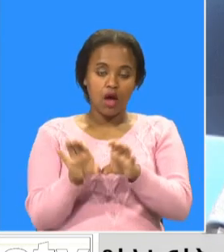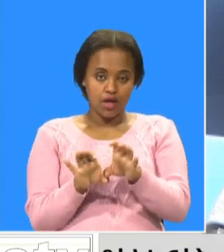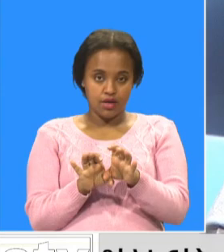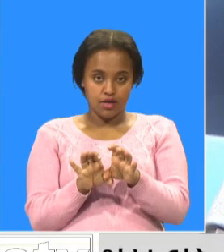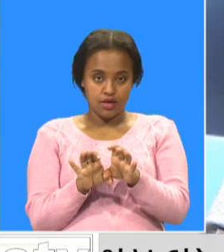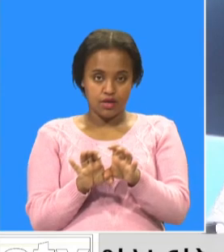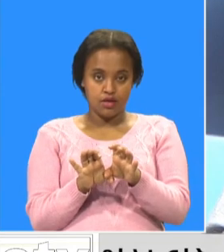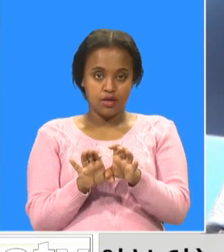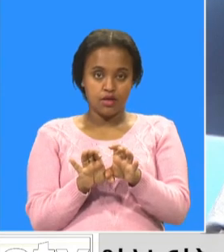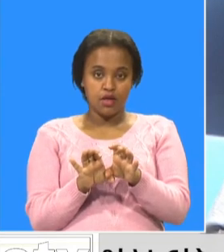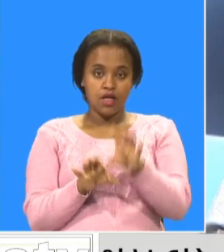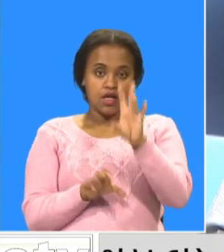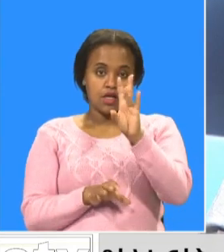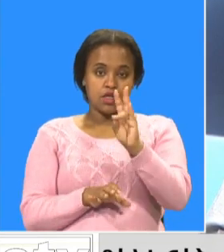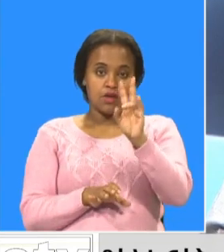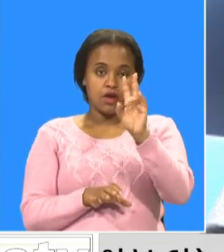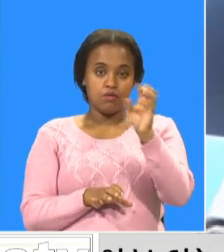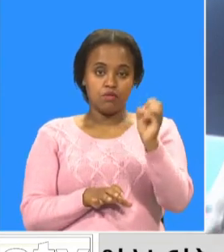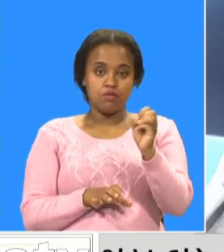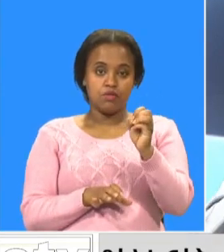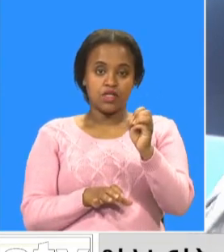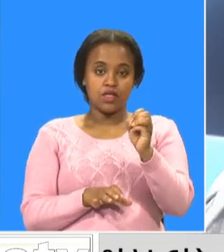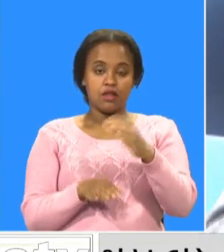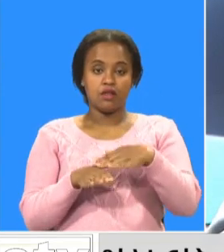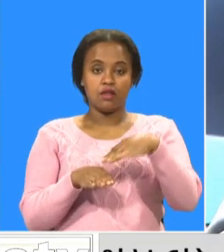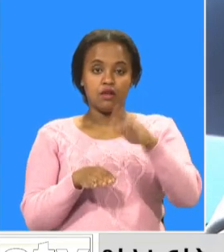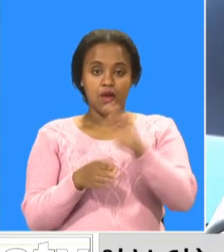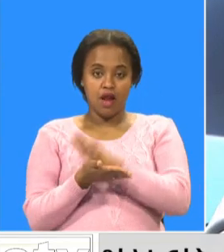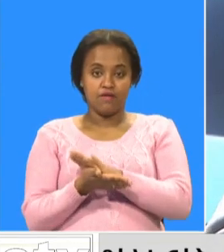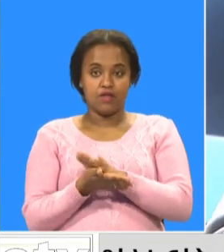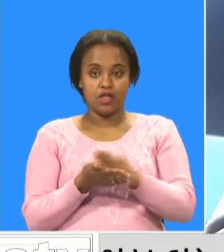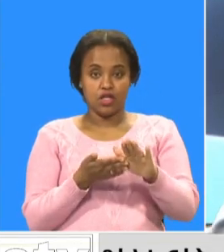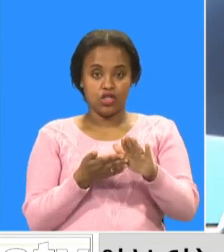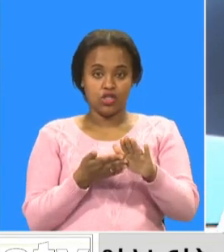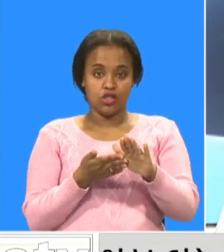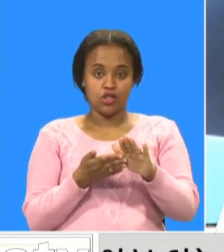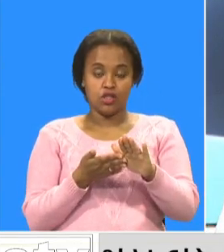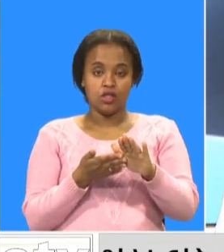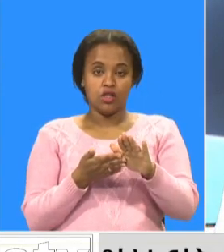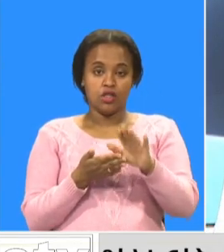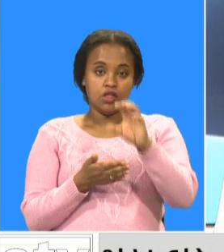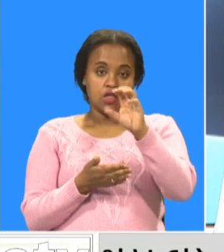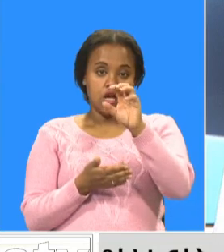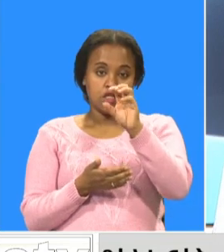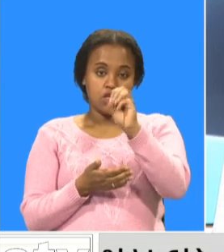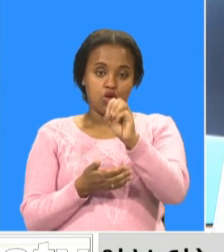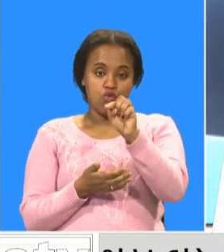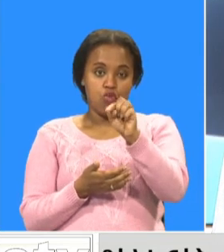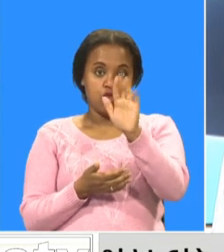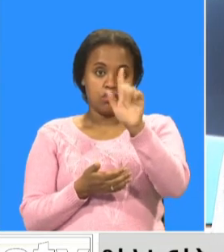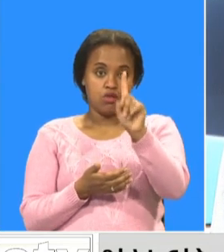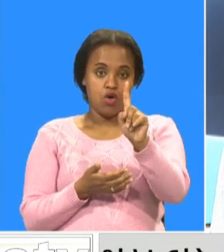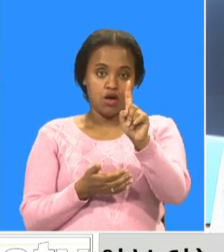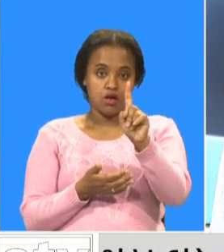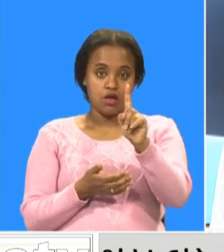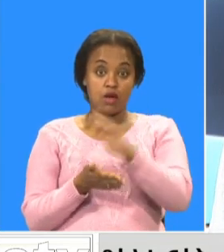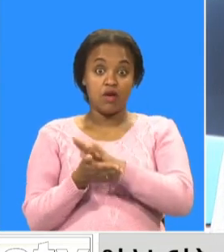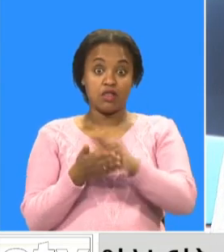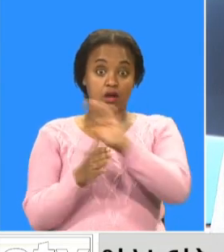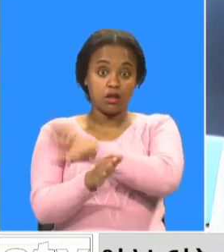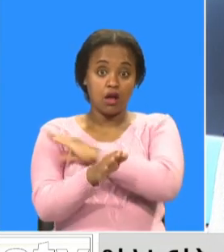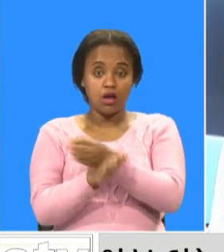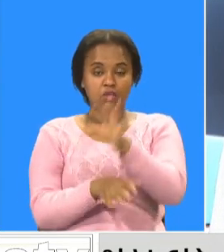ከ70% በላይ ፊልትሬሽን ኤፊሸንሲ አት 0.1 አሁን የማጣራት አቅም ከ90 ምናምን በላይ